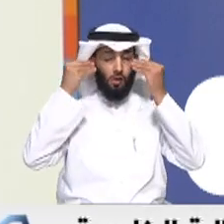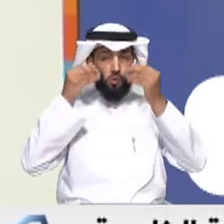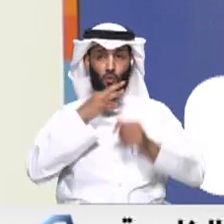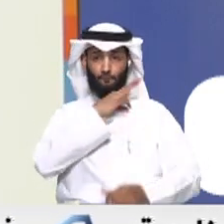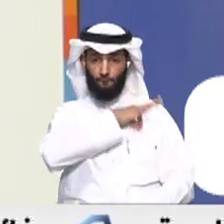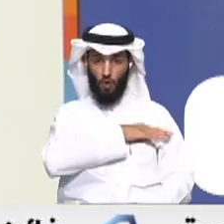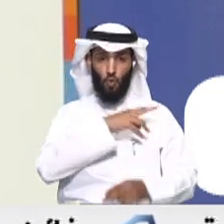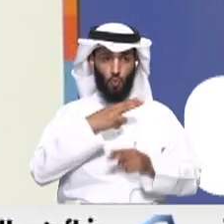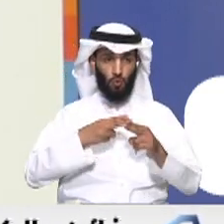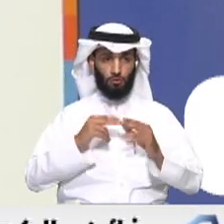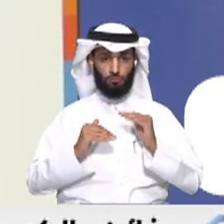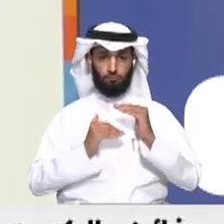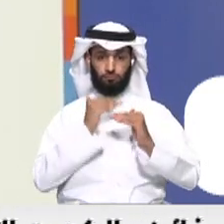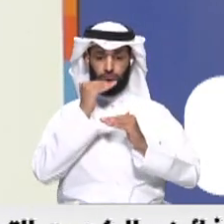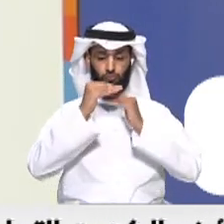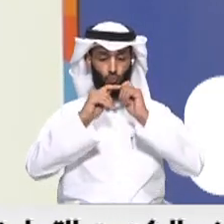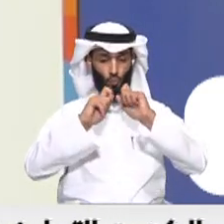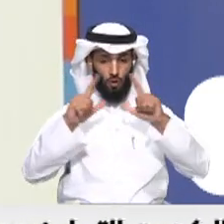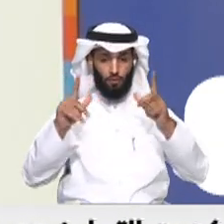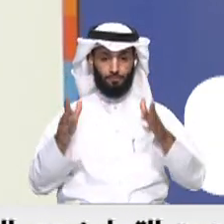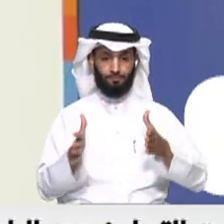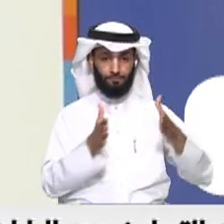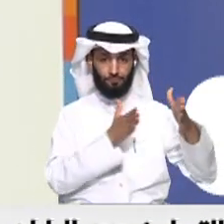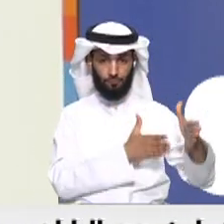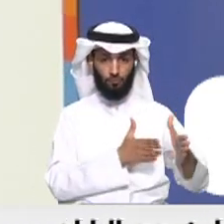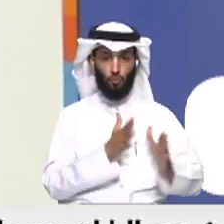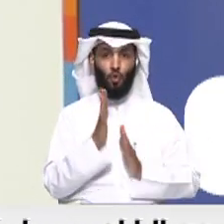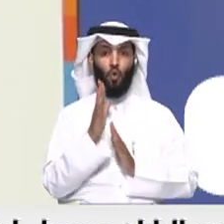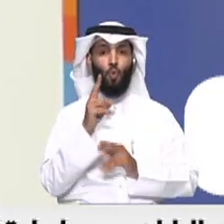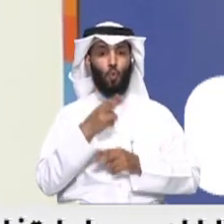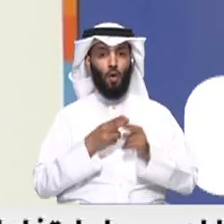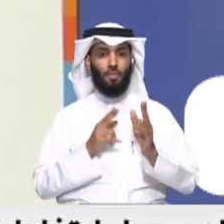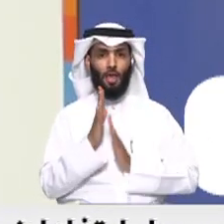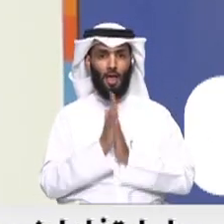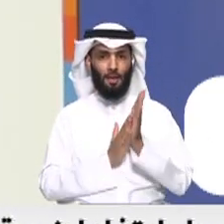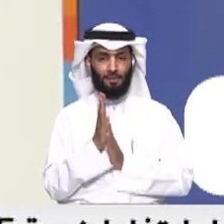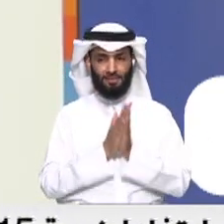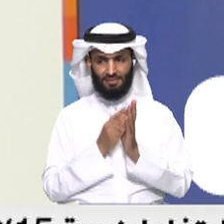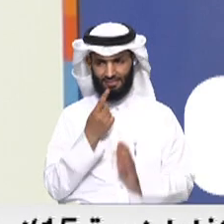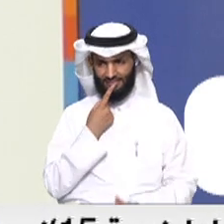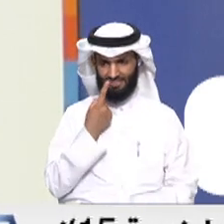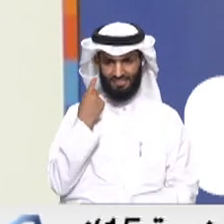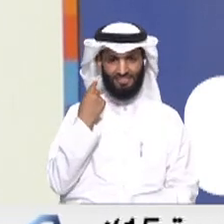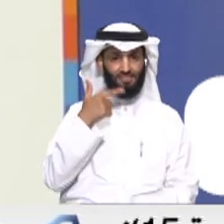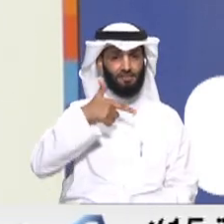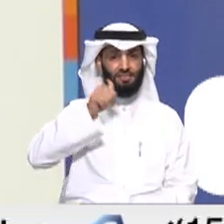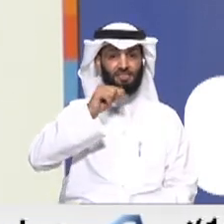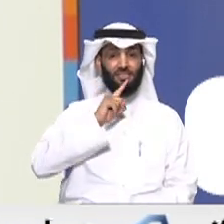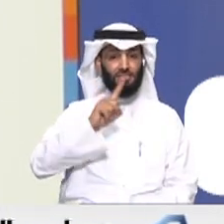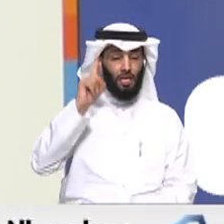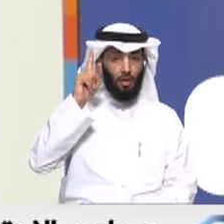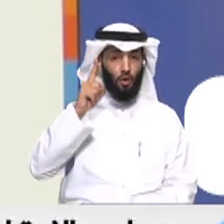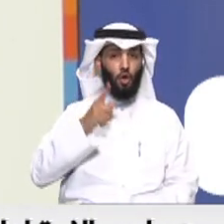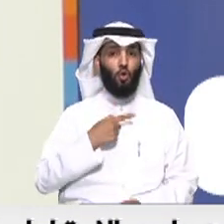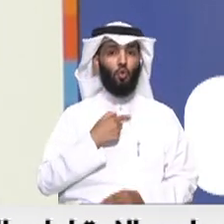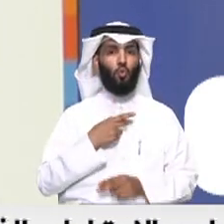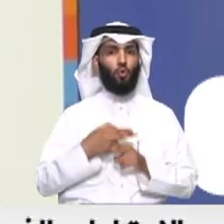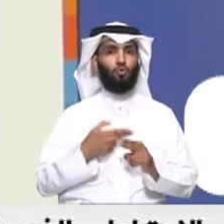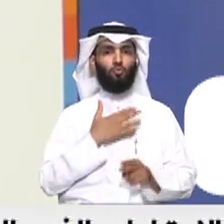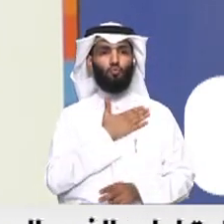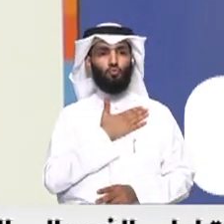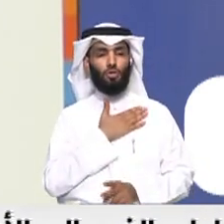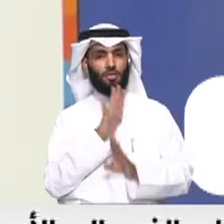لدولتنا الكويت. كما حرصت دولة الكويت عبر السنوات الستين الماضية على دعم دور